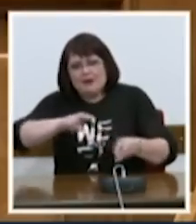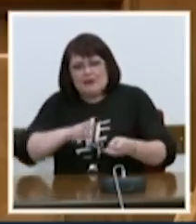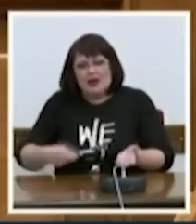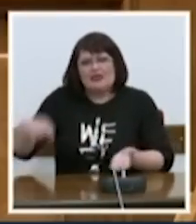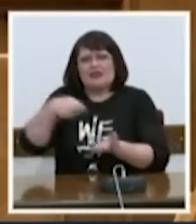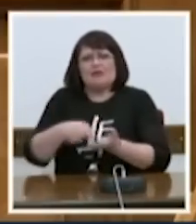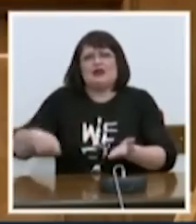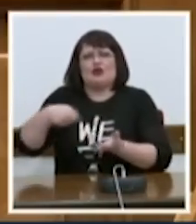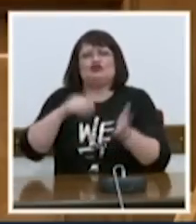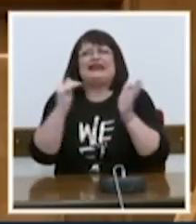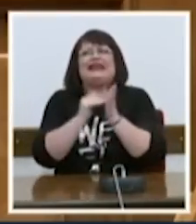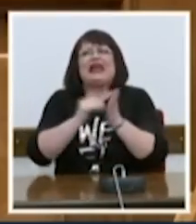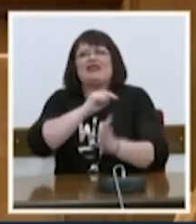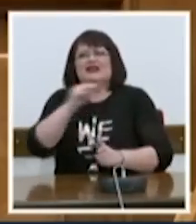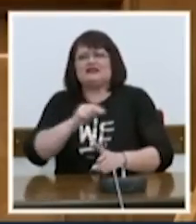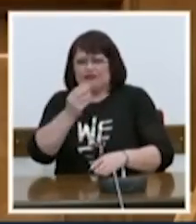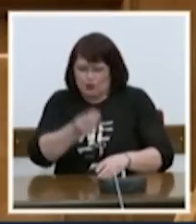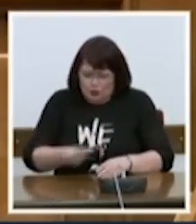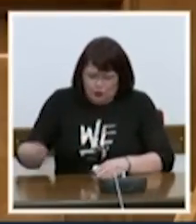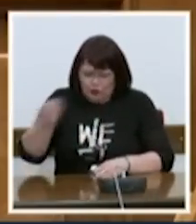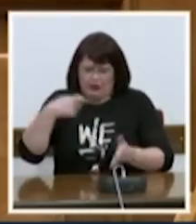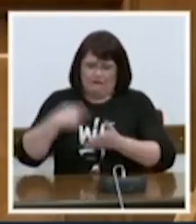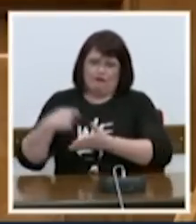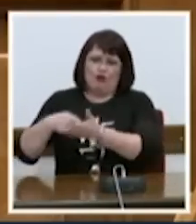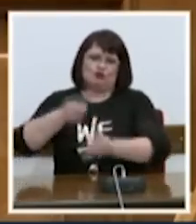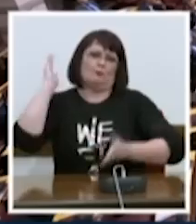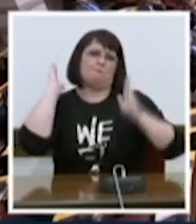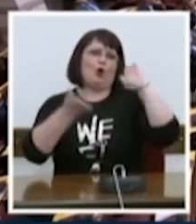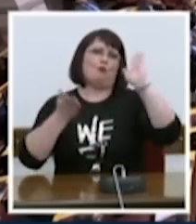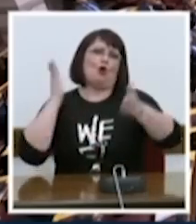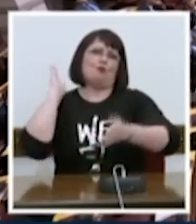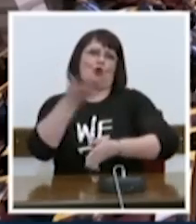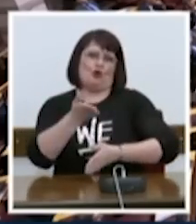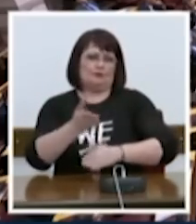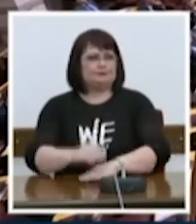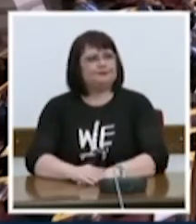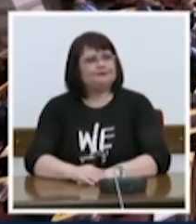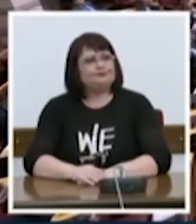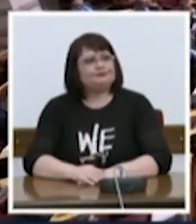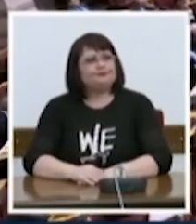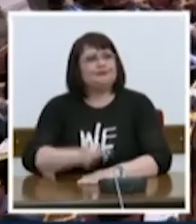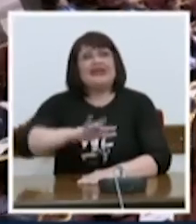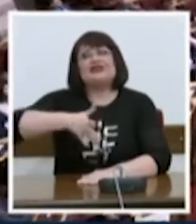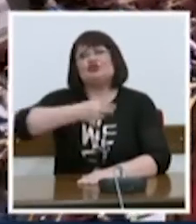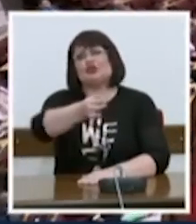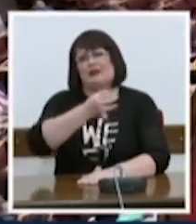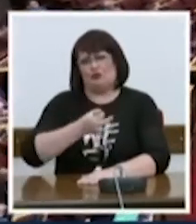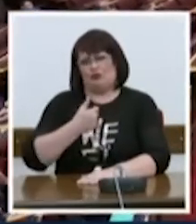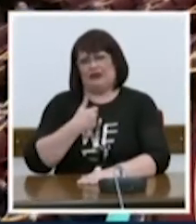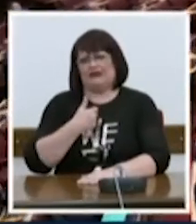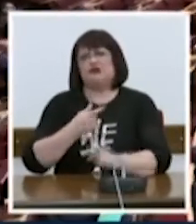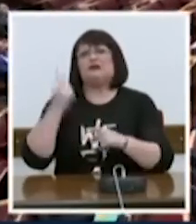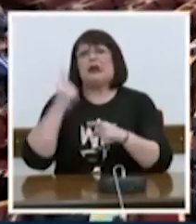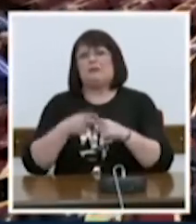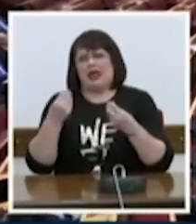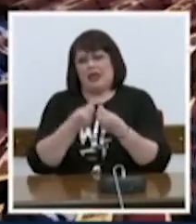χιλιάδες ευρώ περισσότερα σε φόρους και πρόστιμα. Θα μας απαντήσετε ενδεχομένως ότι απλά